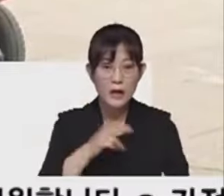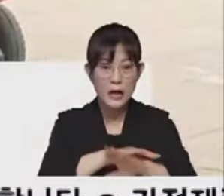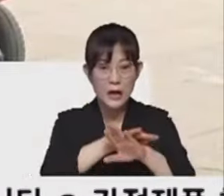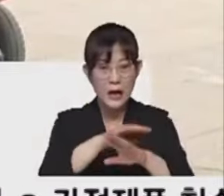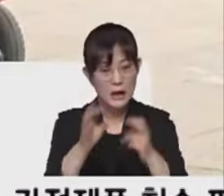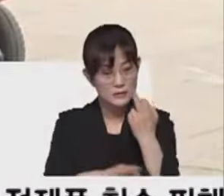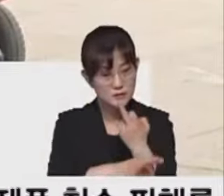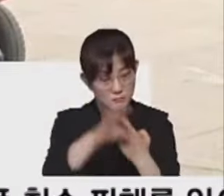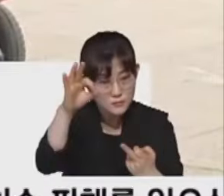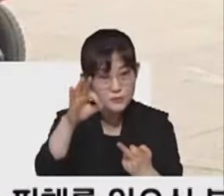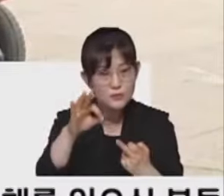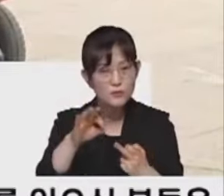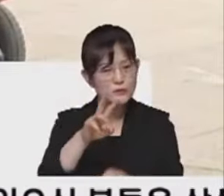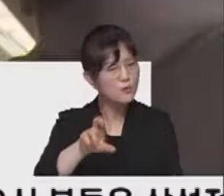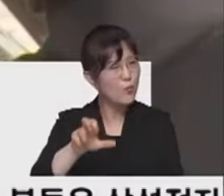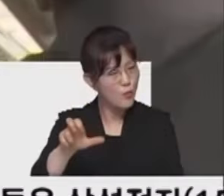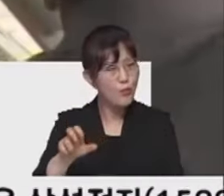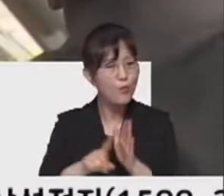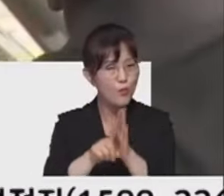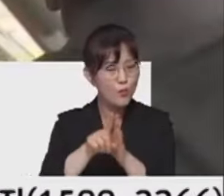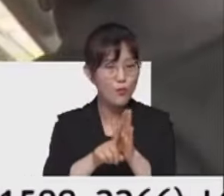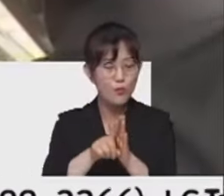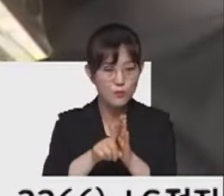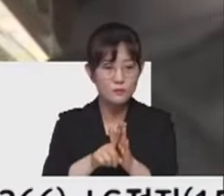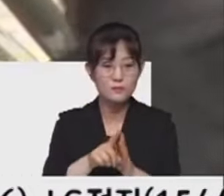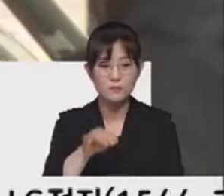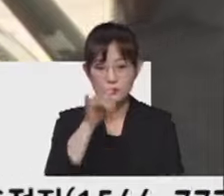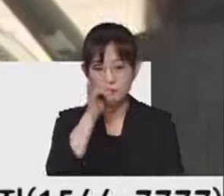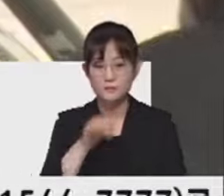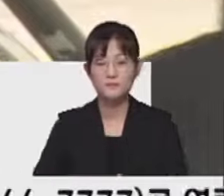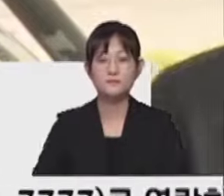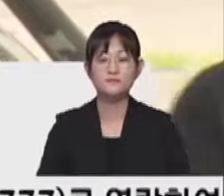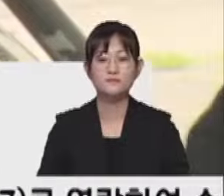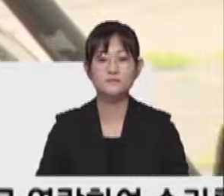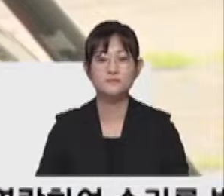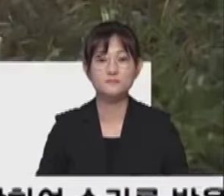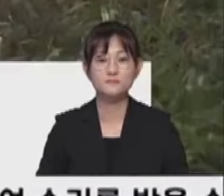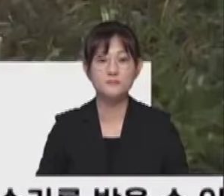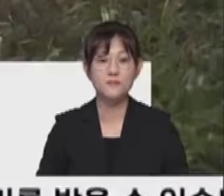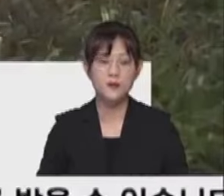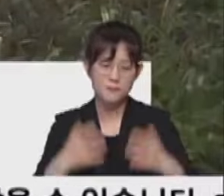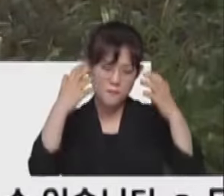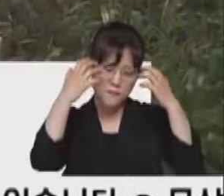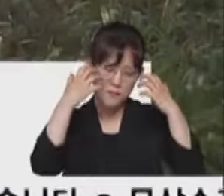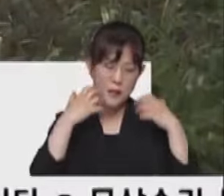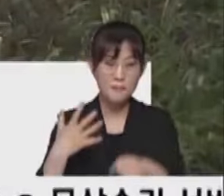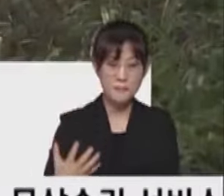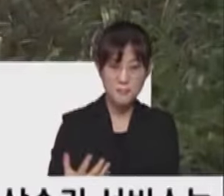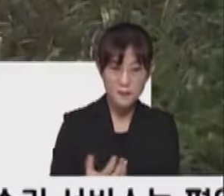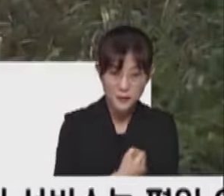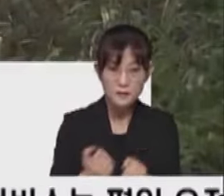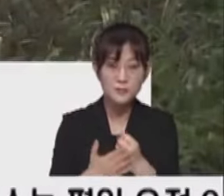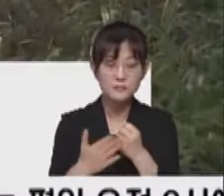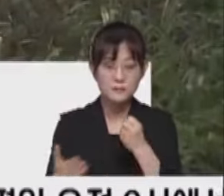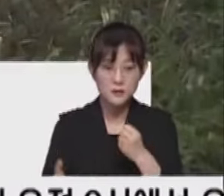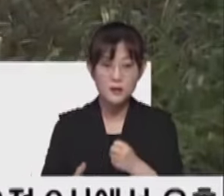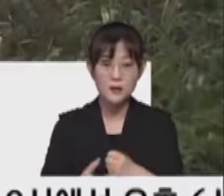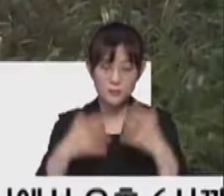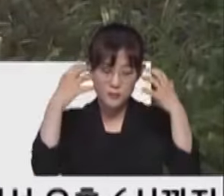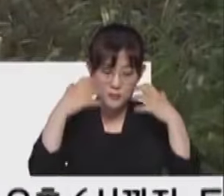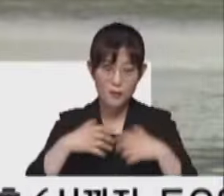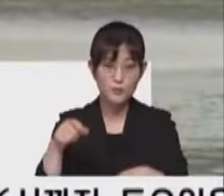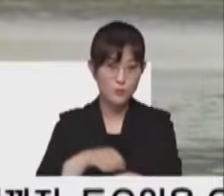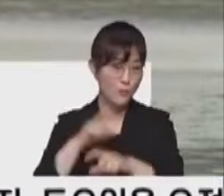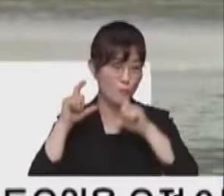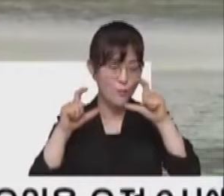최저 기온이 25도 내외로 대하가 나타나는 것도 있겠습니다 매우 무더운 날씨가 예상되어 폭염 특보 발표